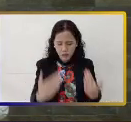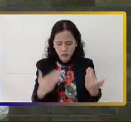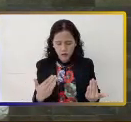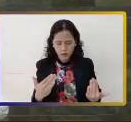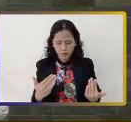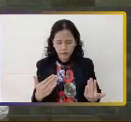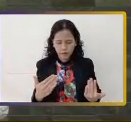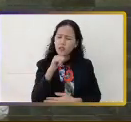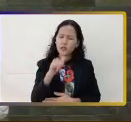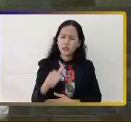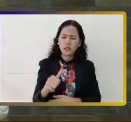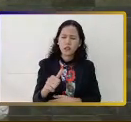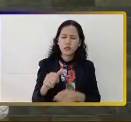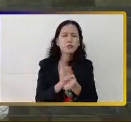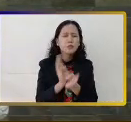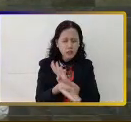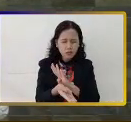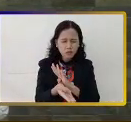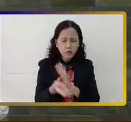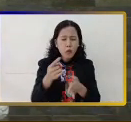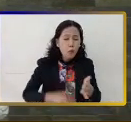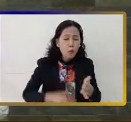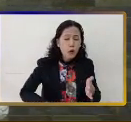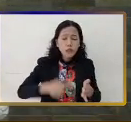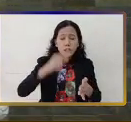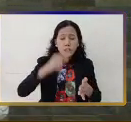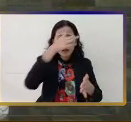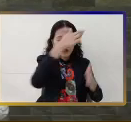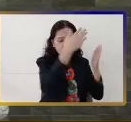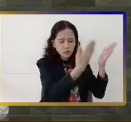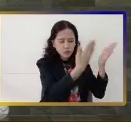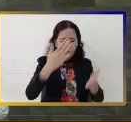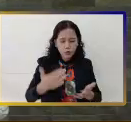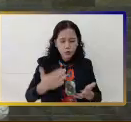not to become what you want us to become.